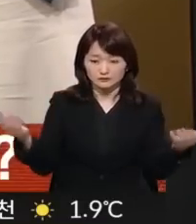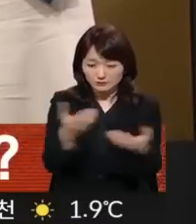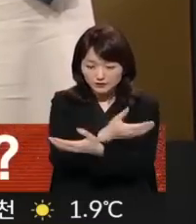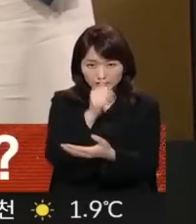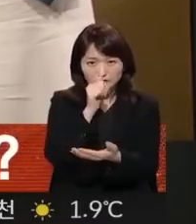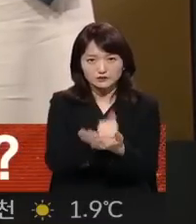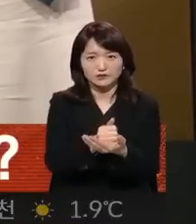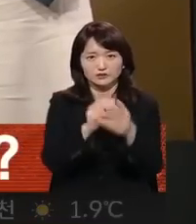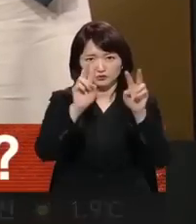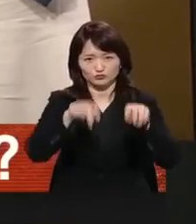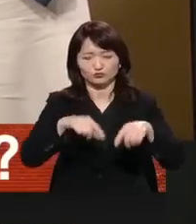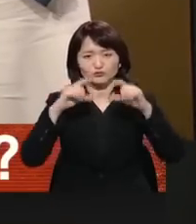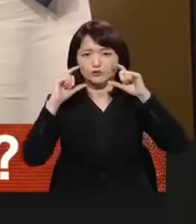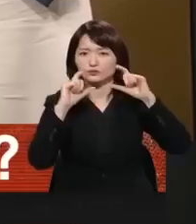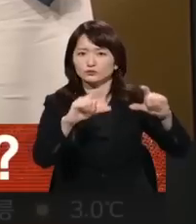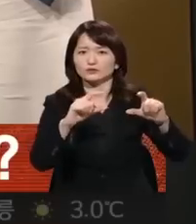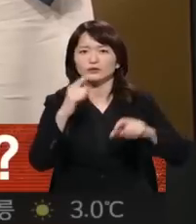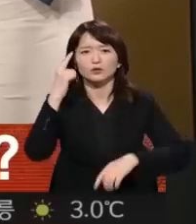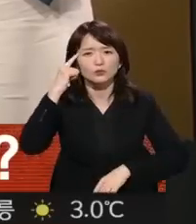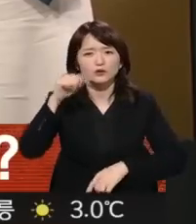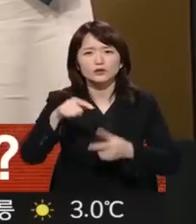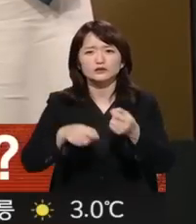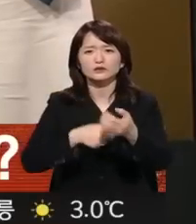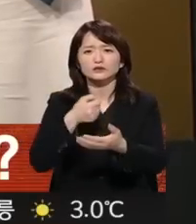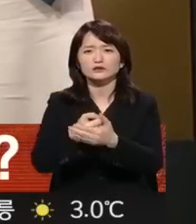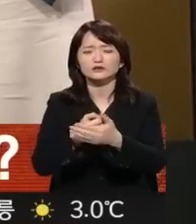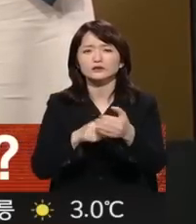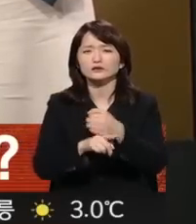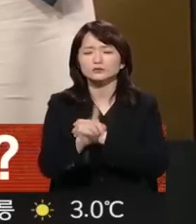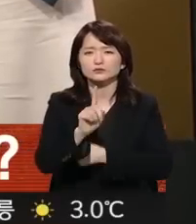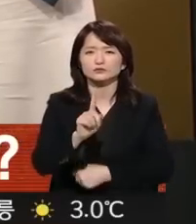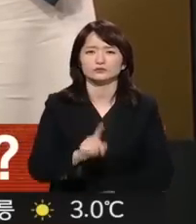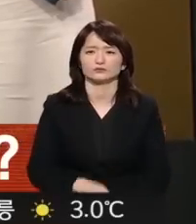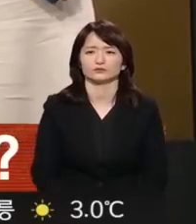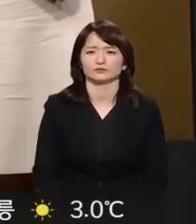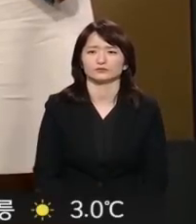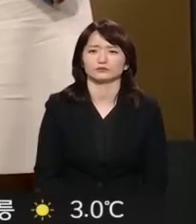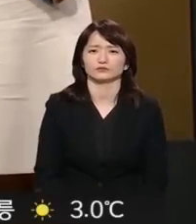대해 무죄를 선고했는데요 왜 이런 결론이 내려졌을까요